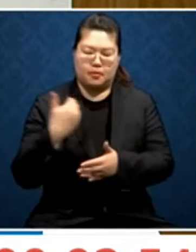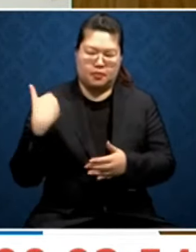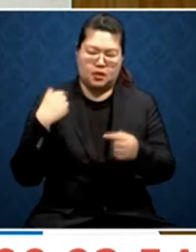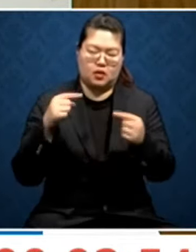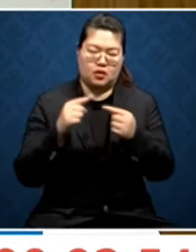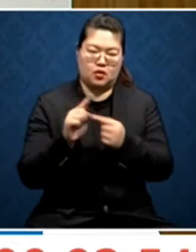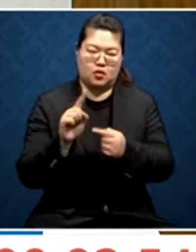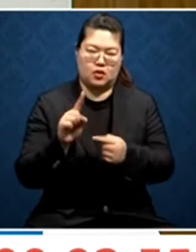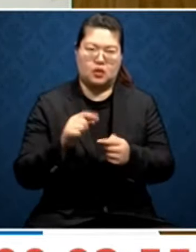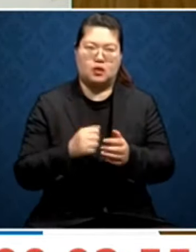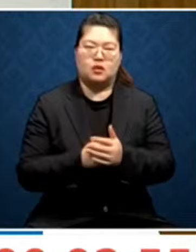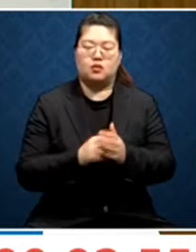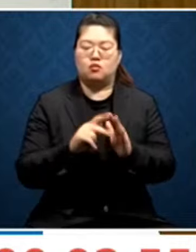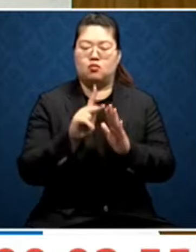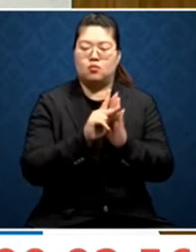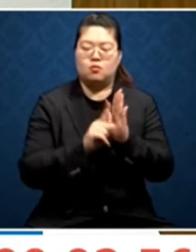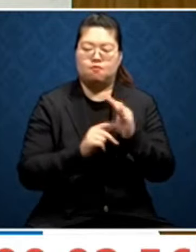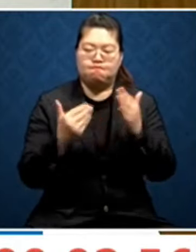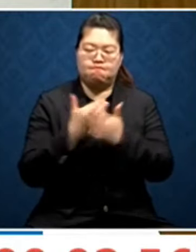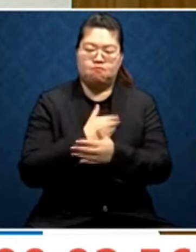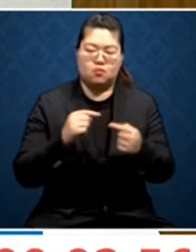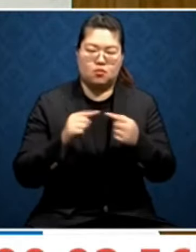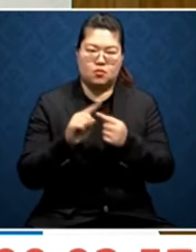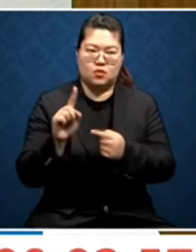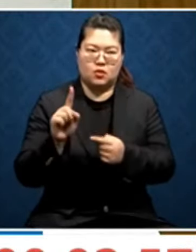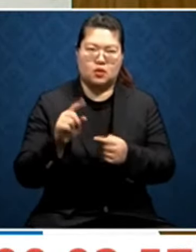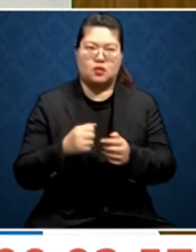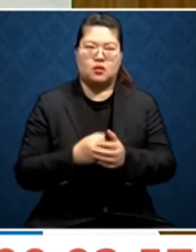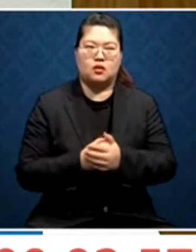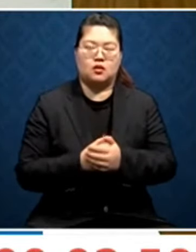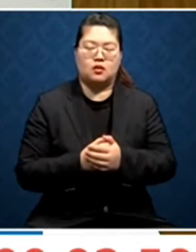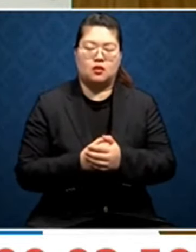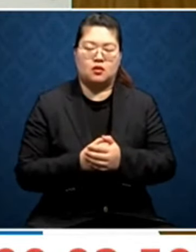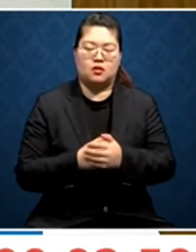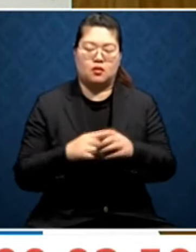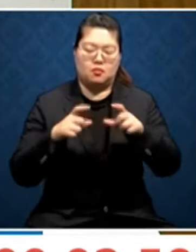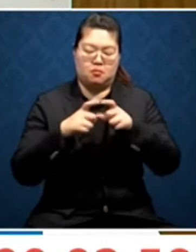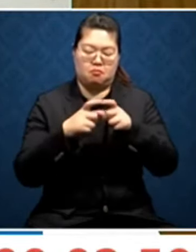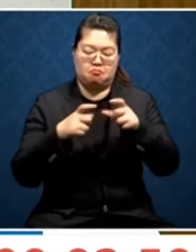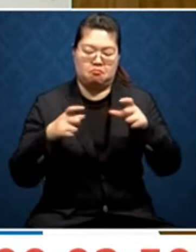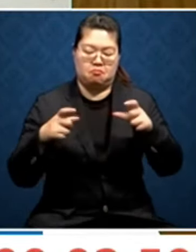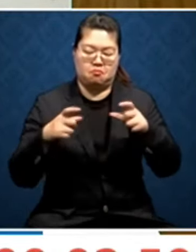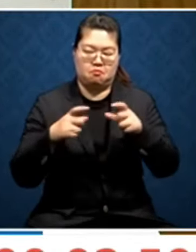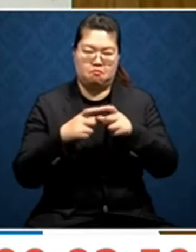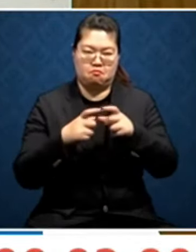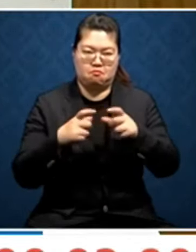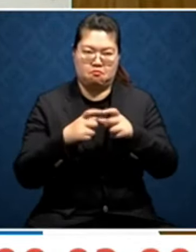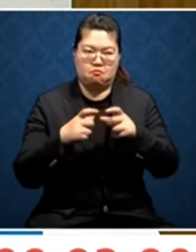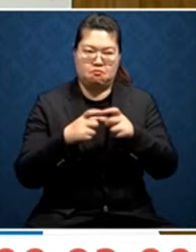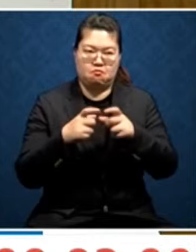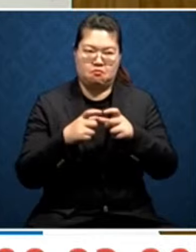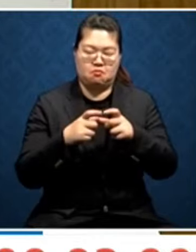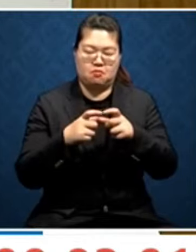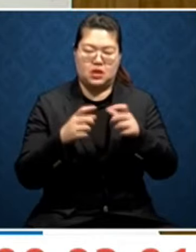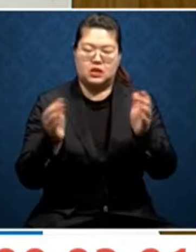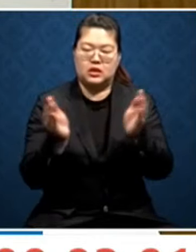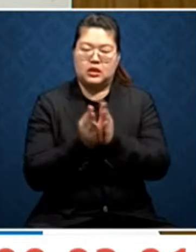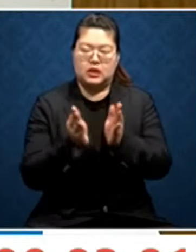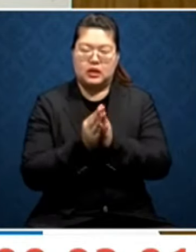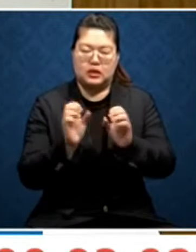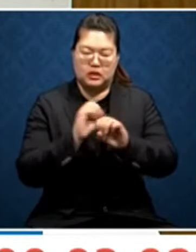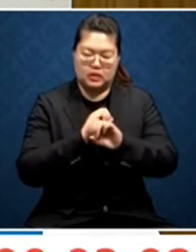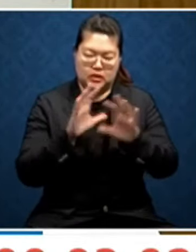างพระราชบัญญัตินี้ได้กำหนดให้วิธีการออกเสียงให้กระทำโดยใช้บัตรออกเสียงนะครับใช้บัตรออกเสียงหรือการออกเสียงทางไปรษ